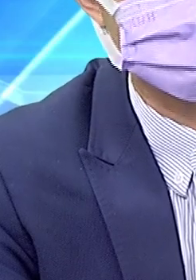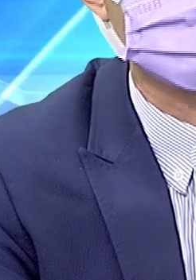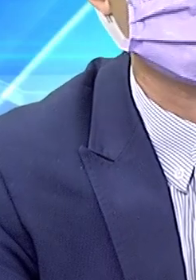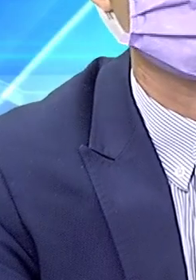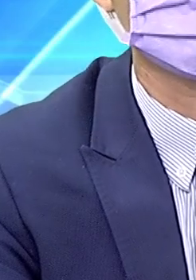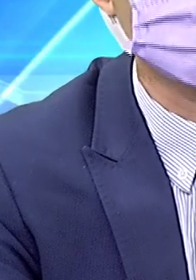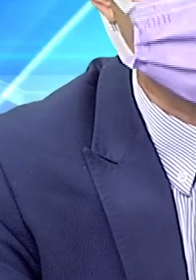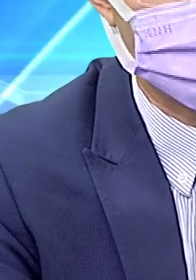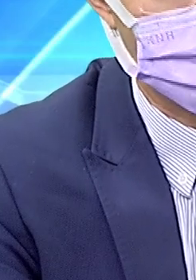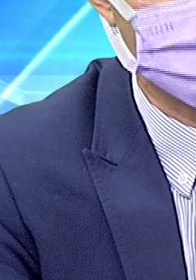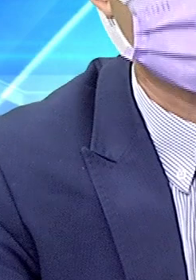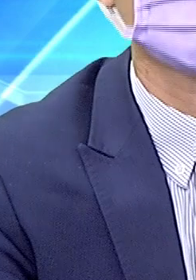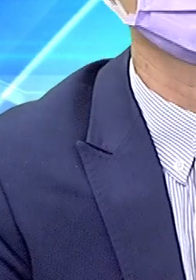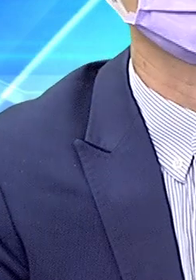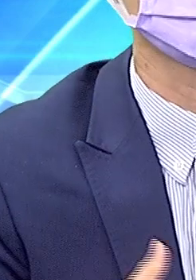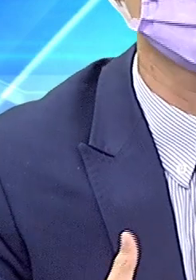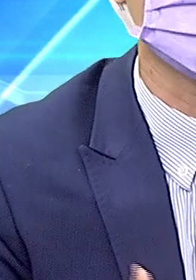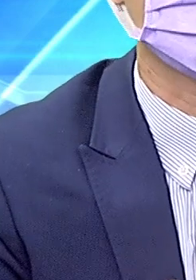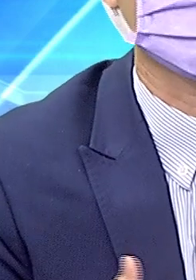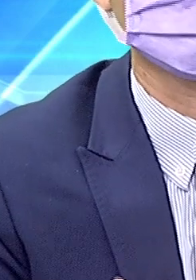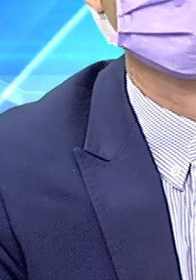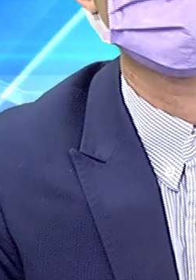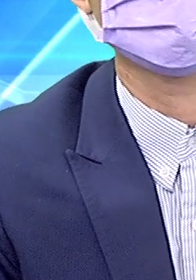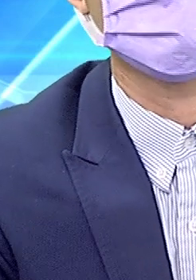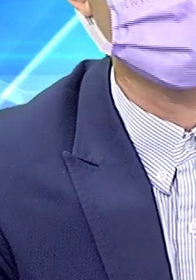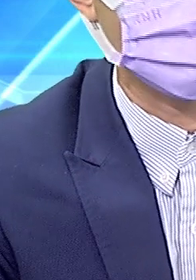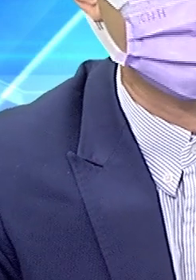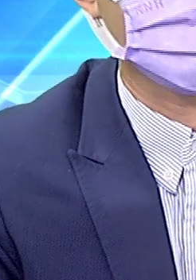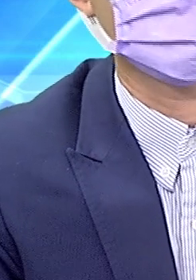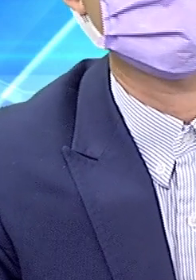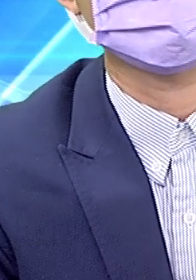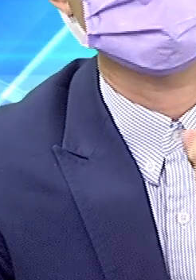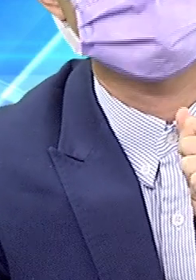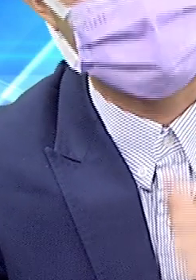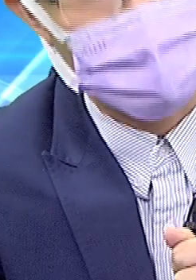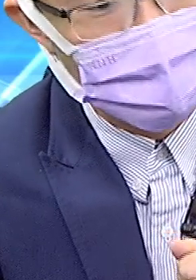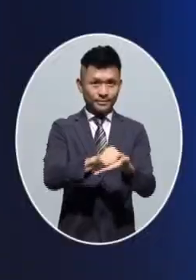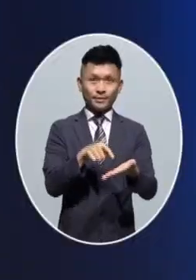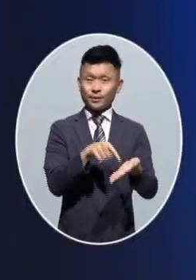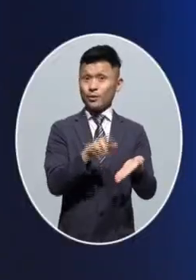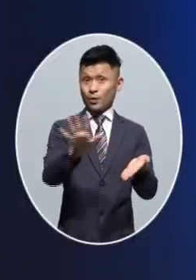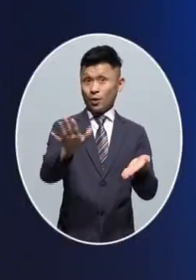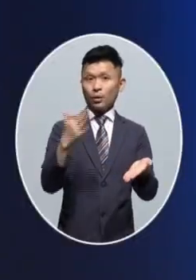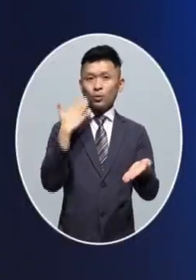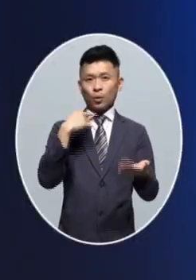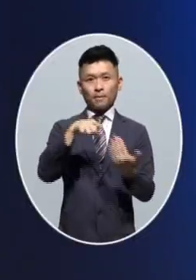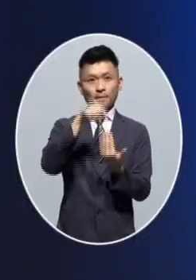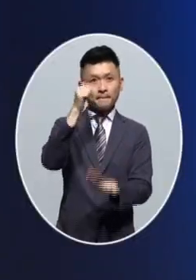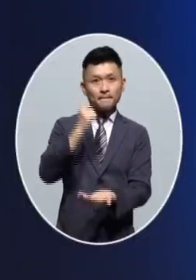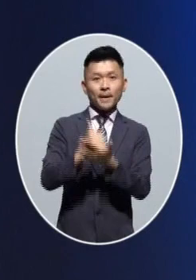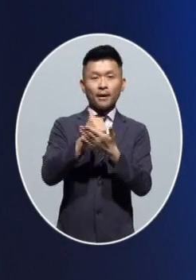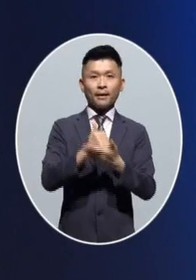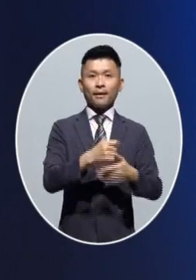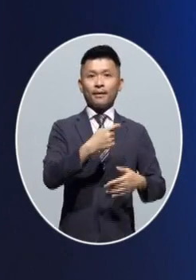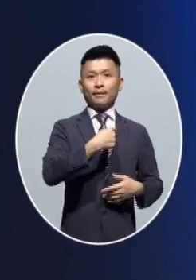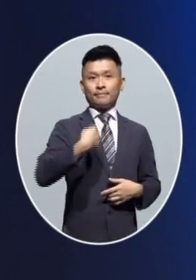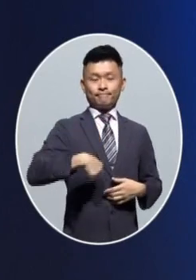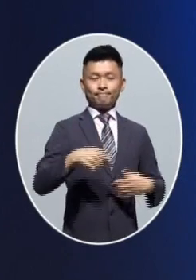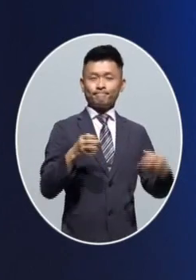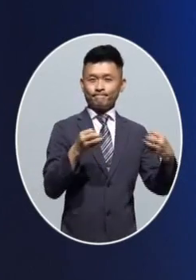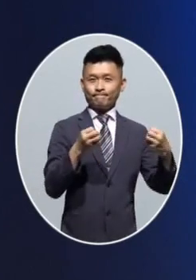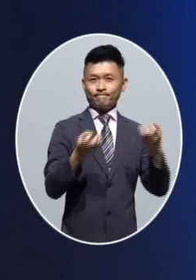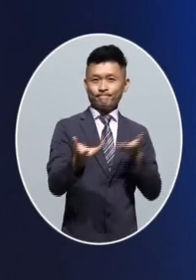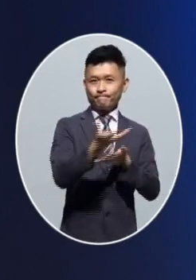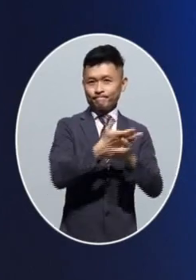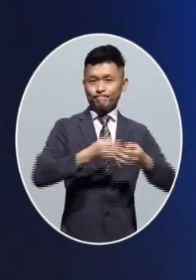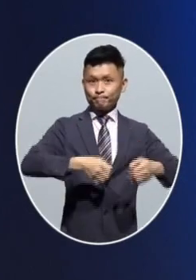确，直球对决，他自己的渲染跟传播能力很强，加上有战斗力，那因此会获得大家的关注和喜爱。那我认